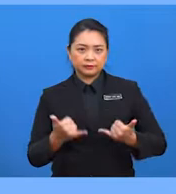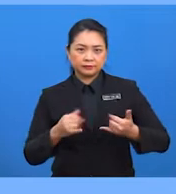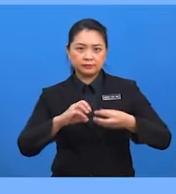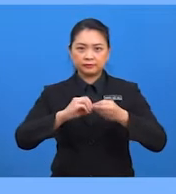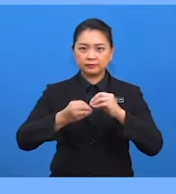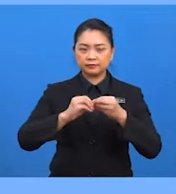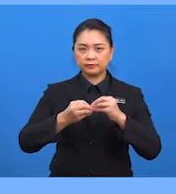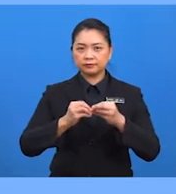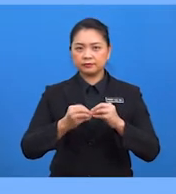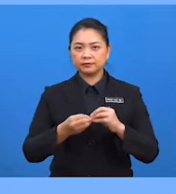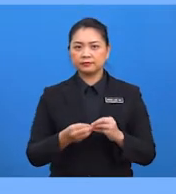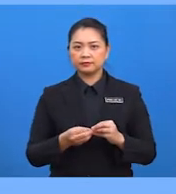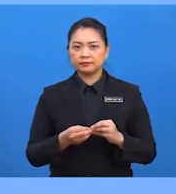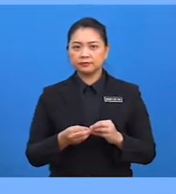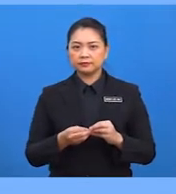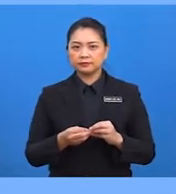Soalan seterusnya.